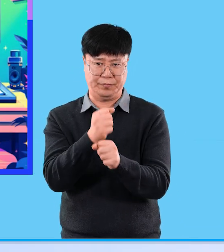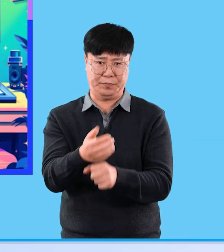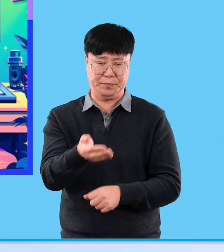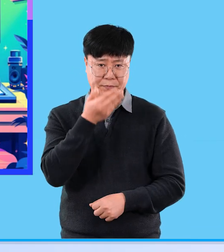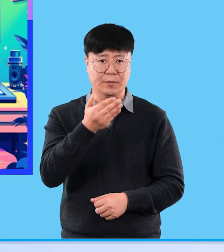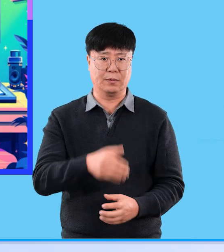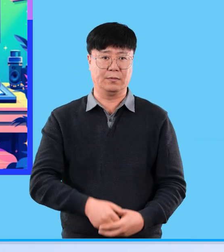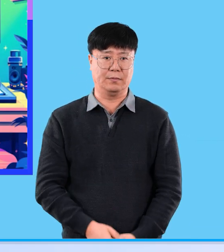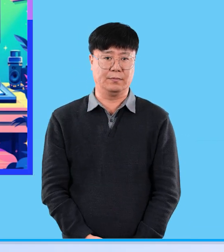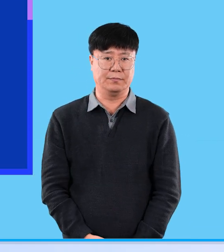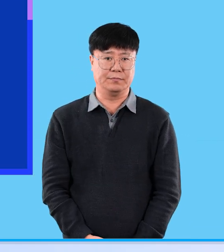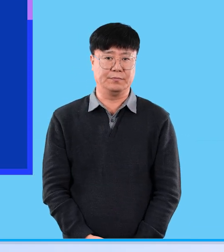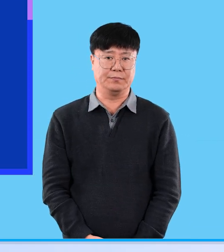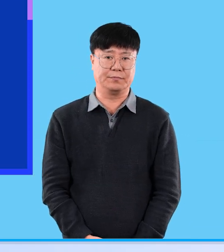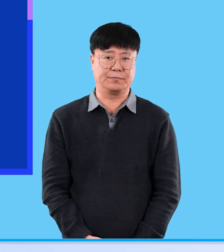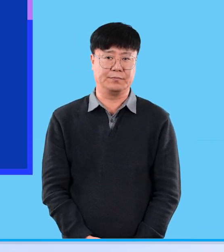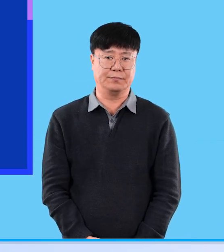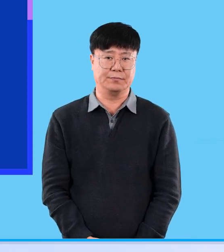생성할 수가 있게 됩니다.